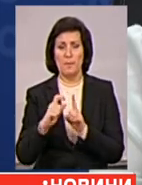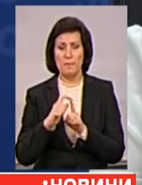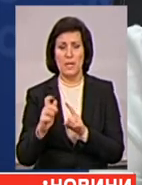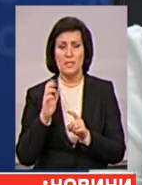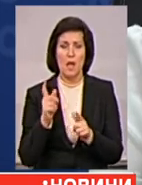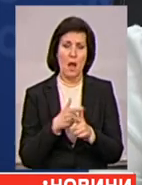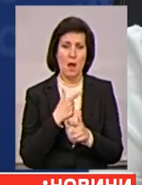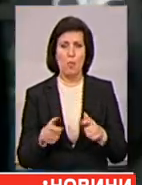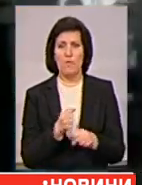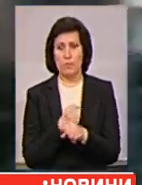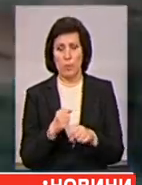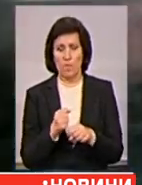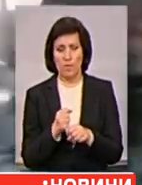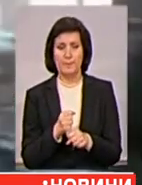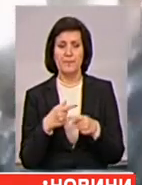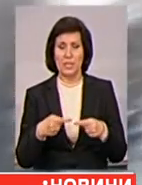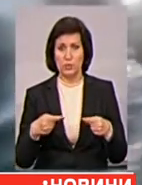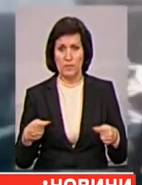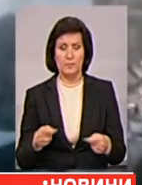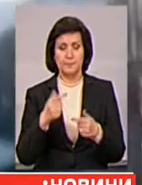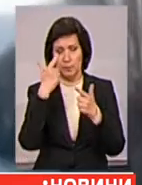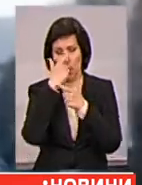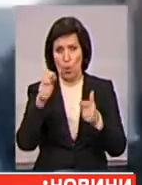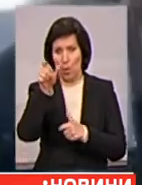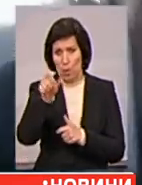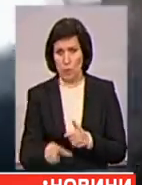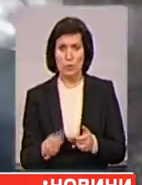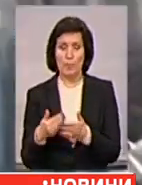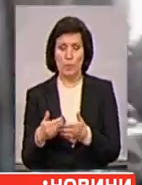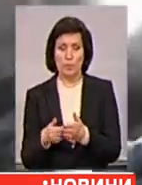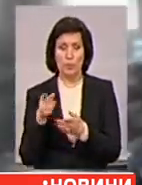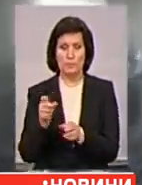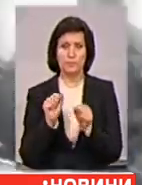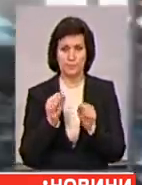або вибуховими речовинами». Затриманому оголошено про підозру. Йому